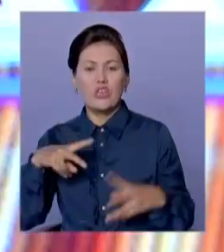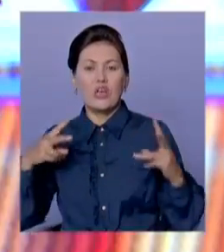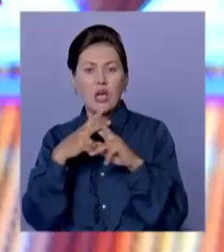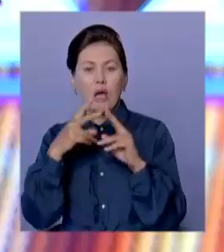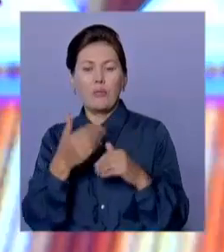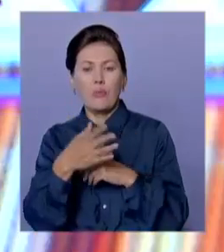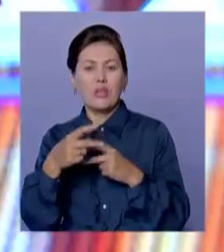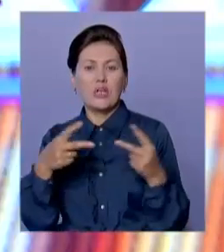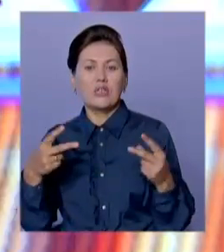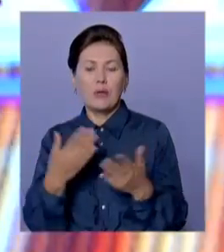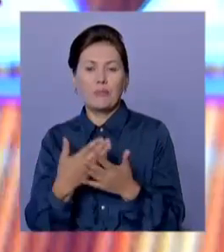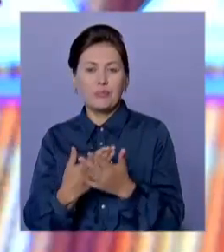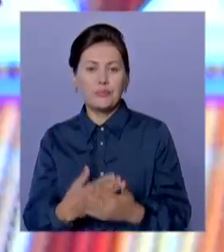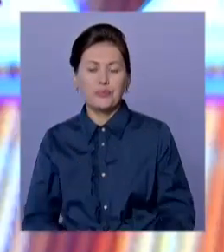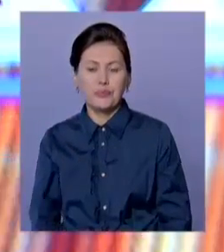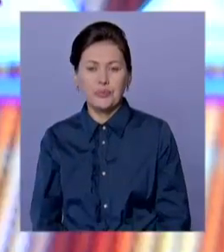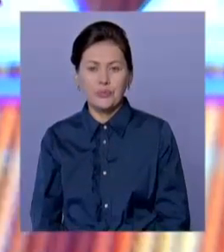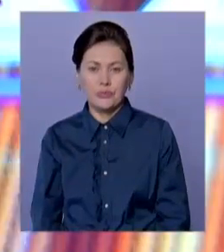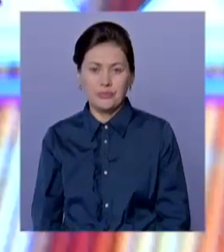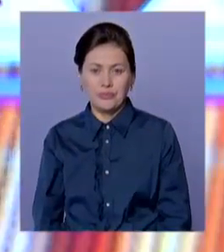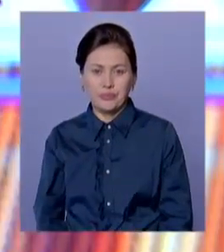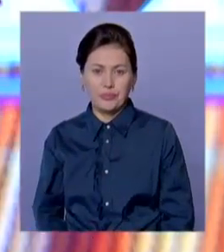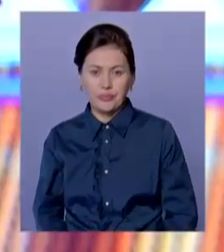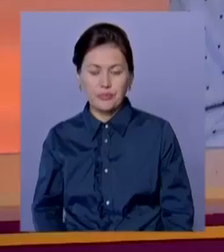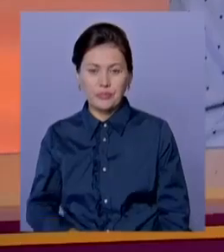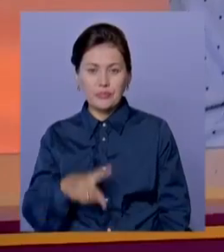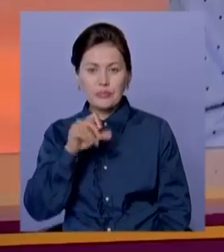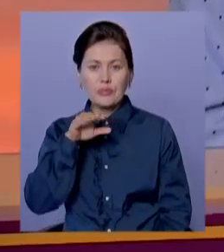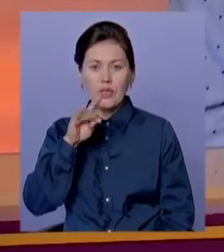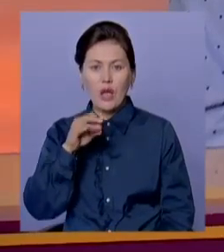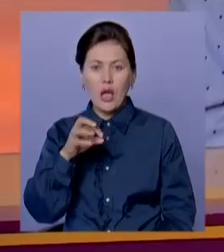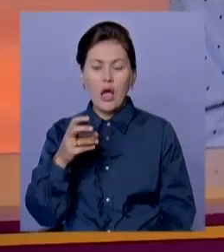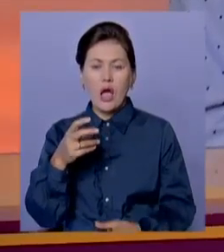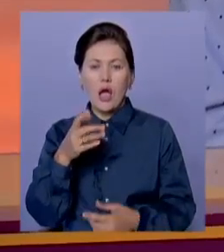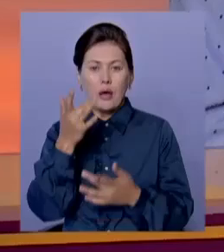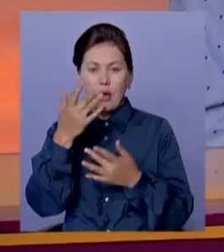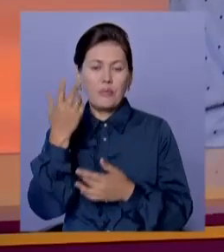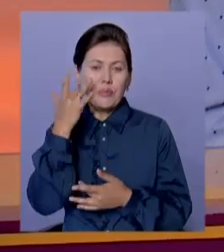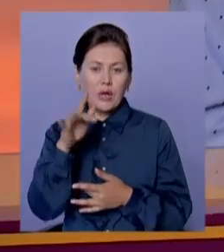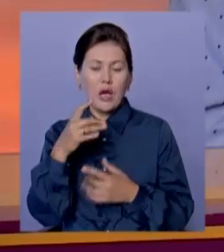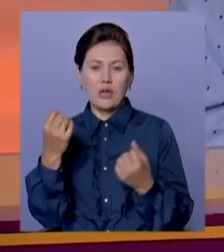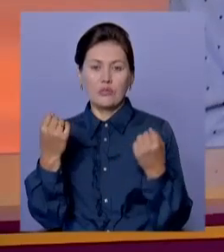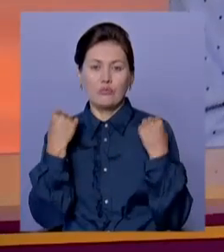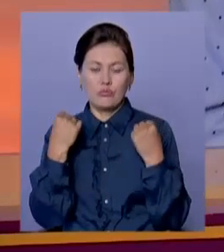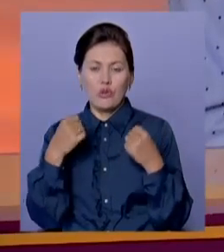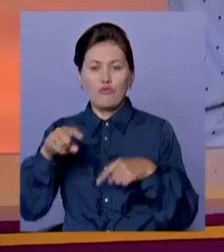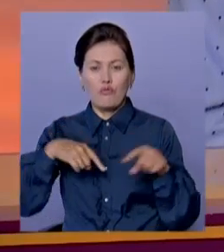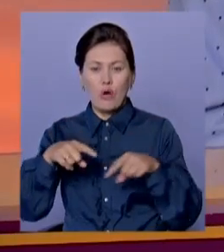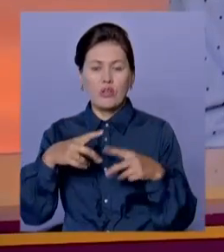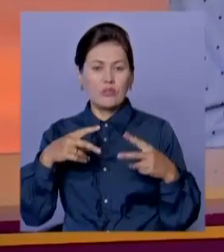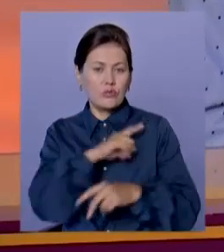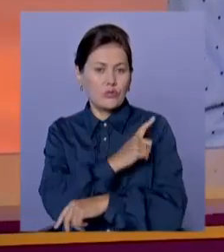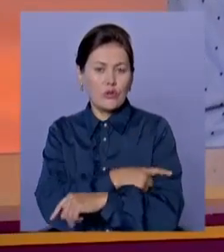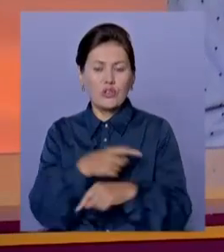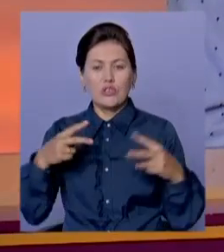сіздермен салыстырғанда? Енді олардың латиноамериканский футбол ойнайды дейді ғой. Өте мықты. Техника жағынан